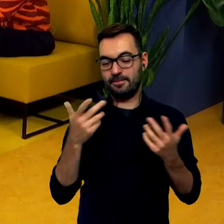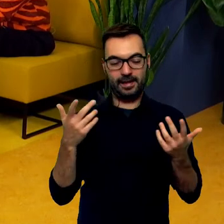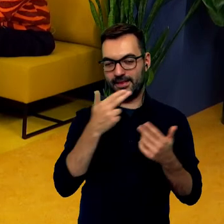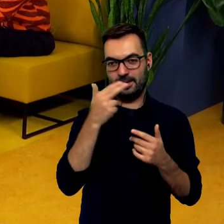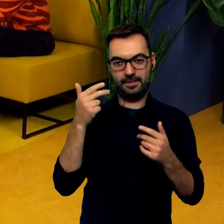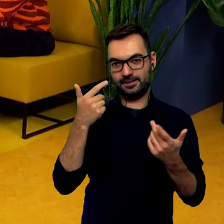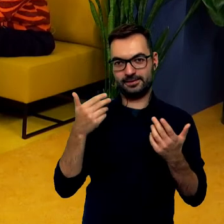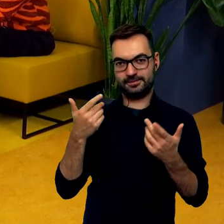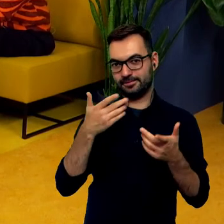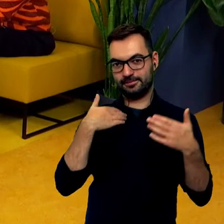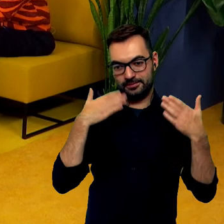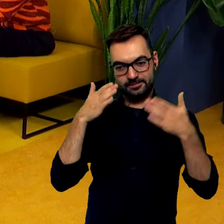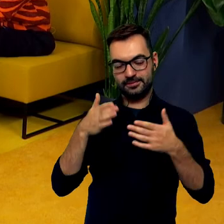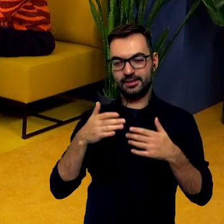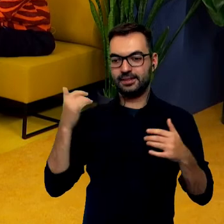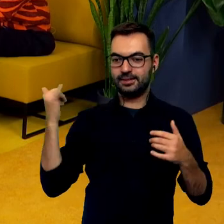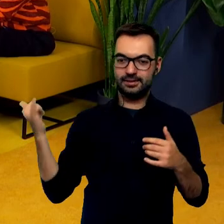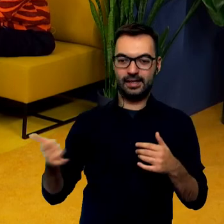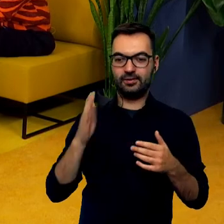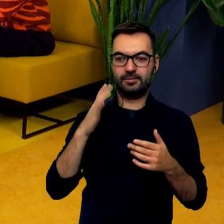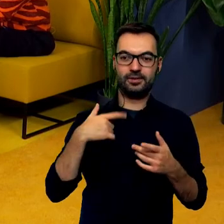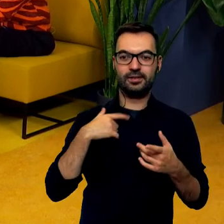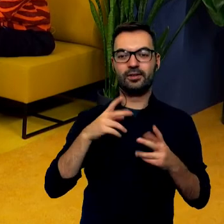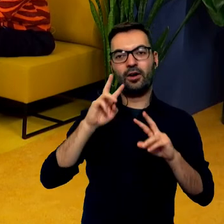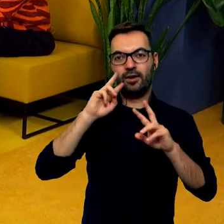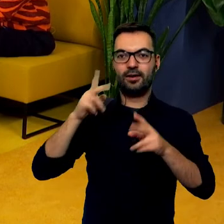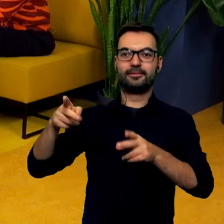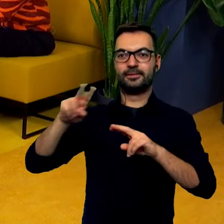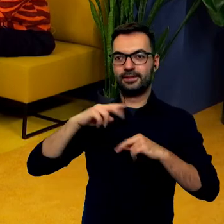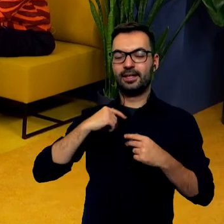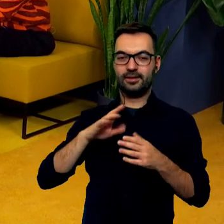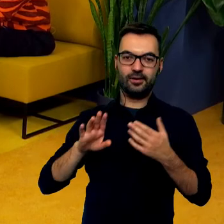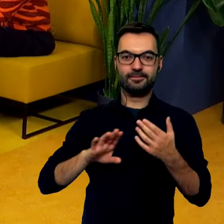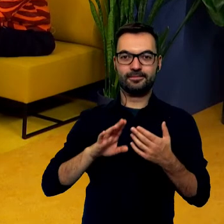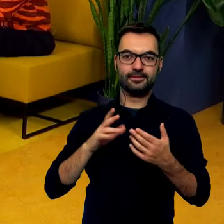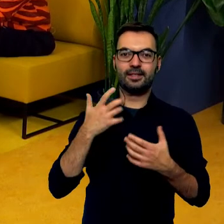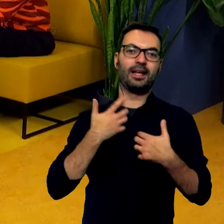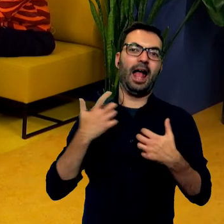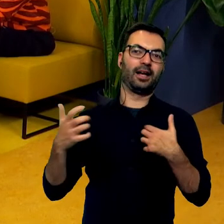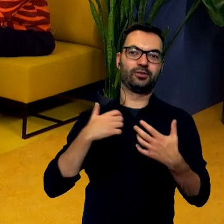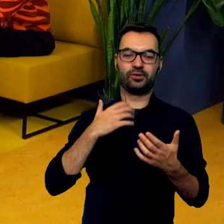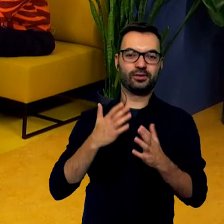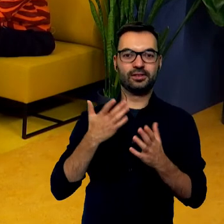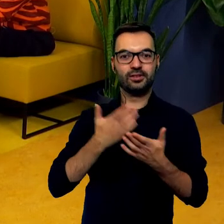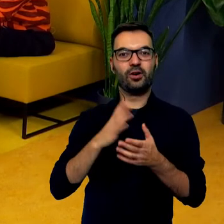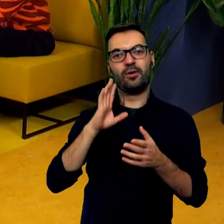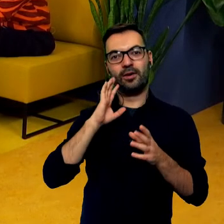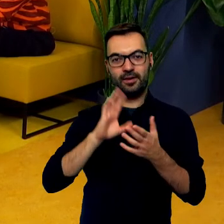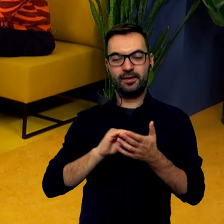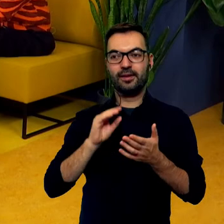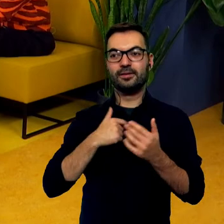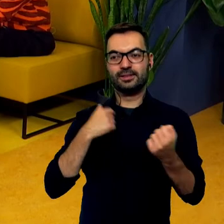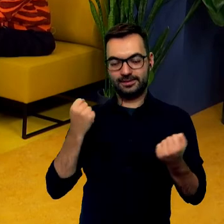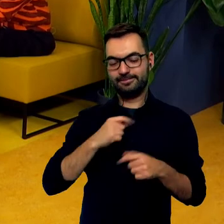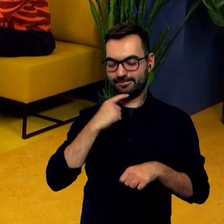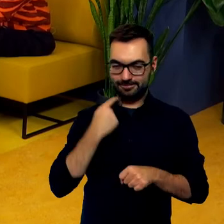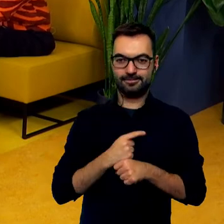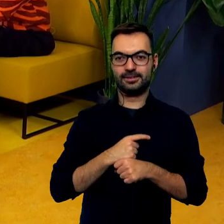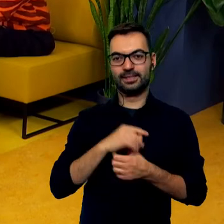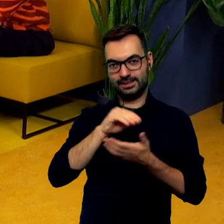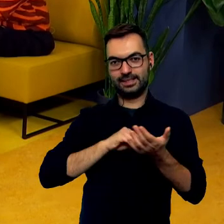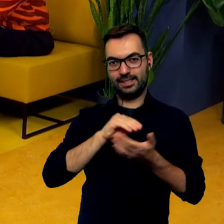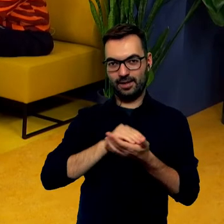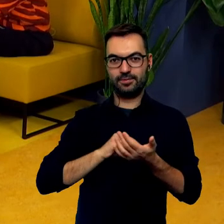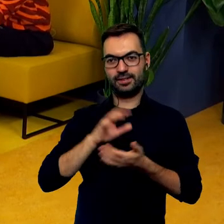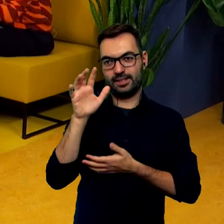no to zawsze będę jakimś odtwórcą jedynie. Więc zdecydowałem się, wziąłem się za siebie i